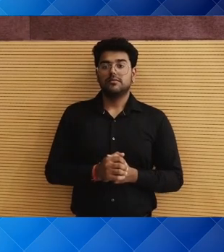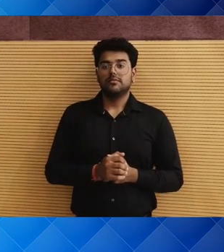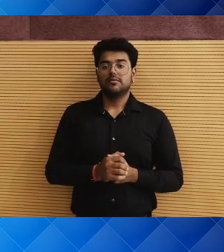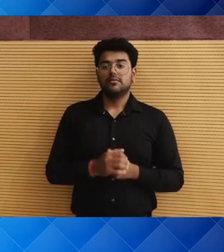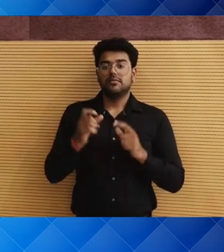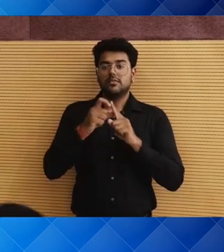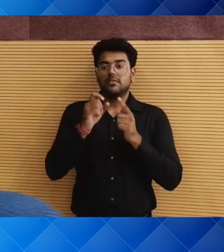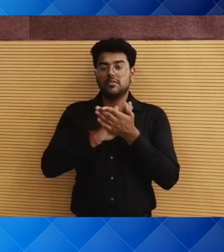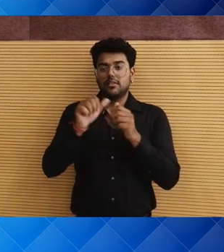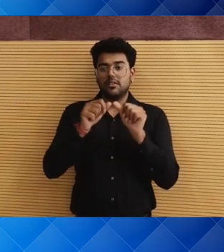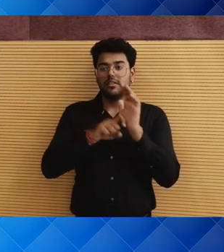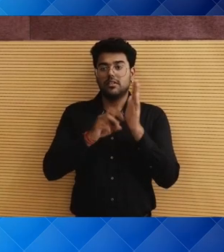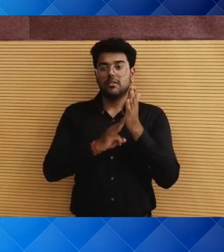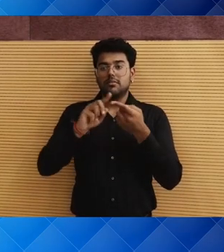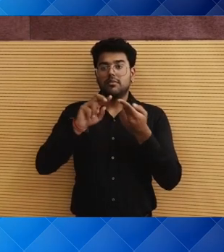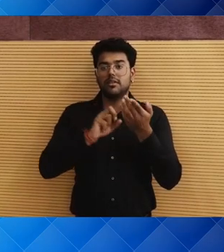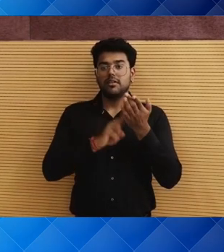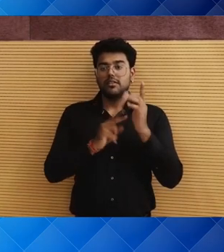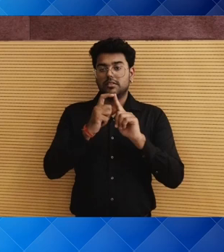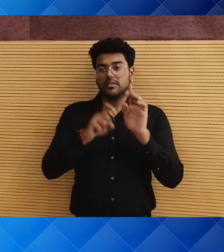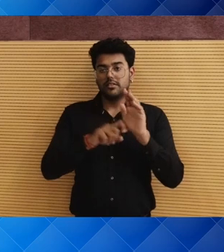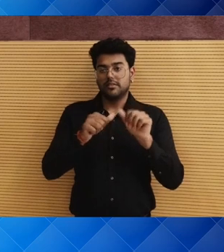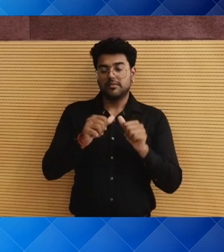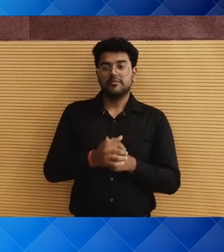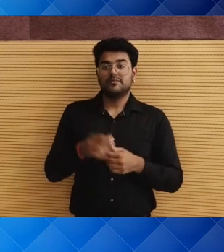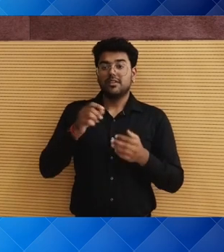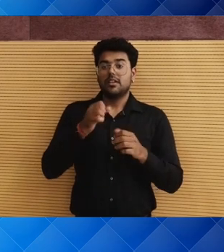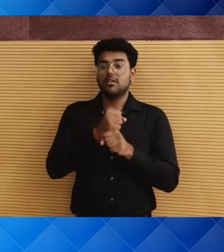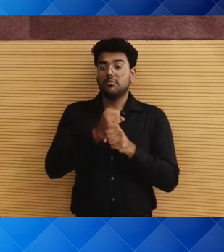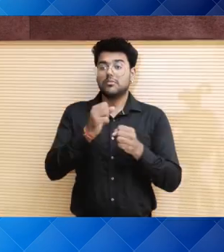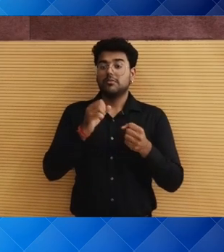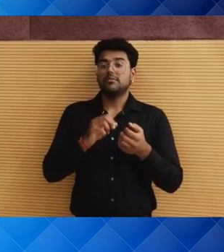श्री धर्मेंद्र प्रधान जी, उच्च शिक्षा मंत्री भारत सरकार,